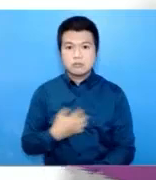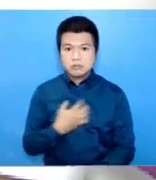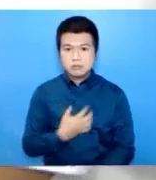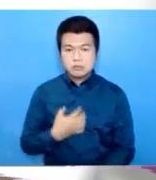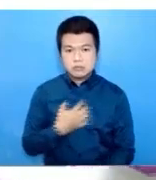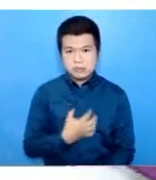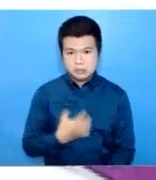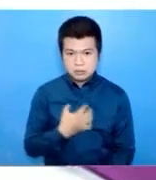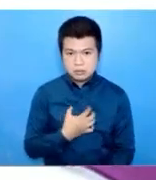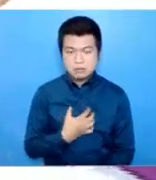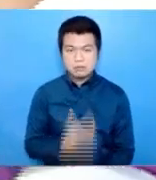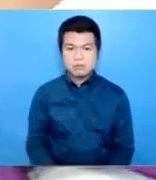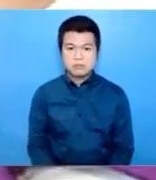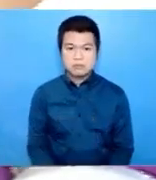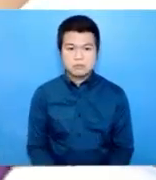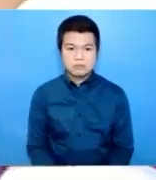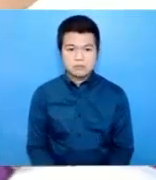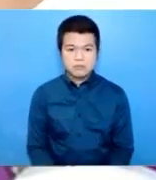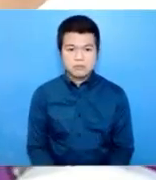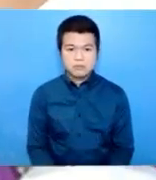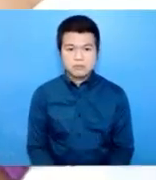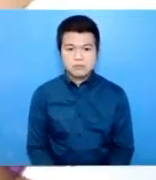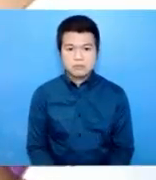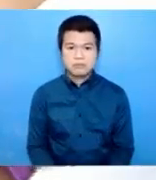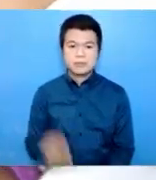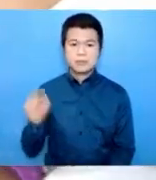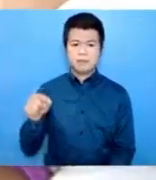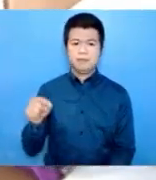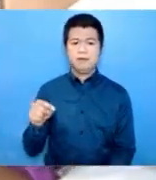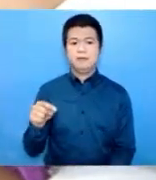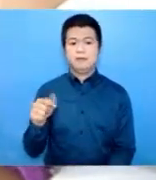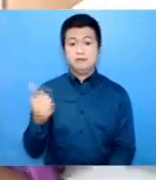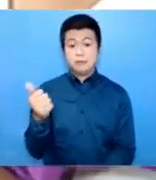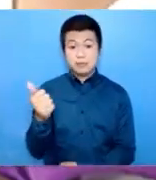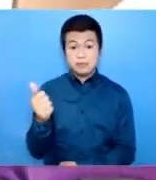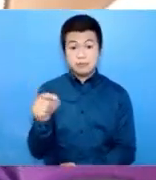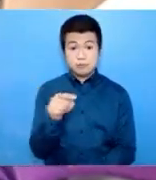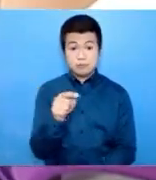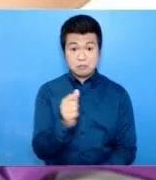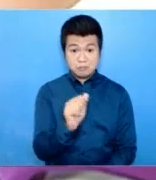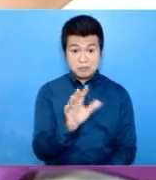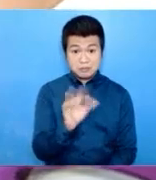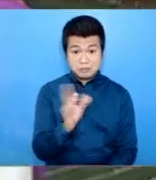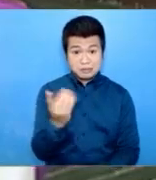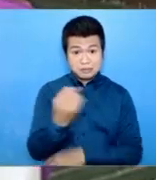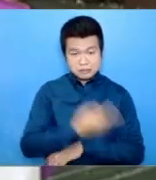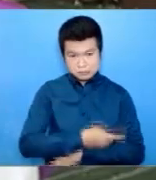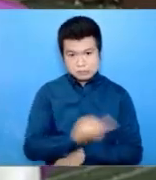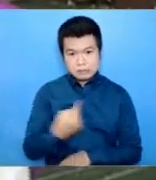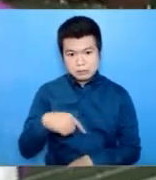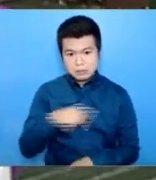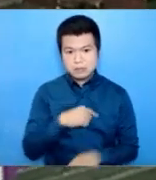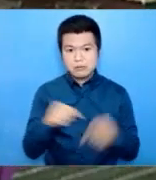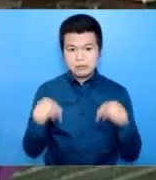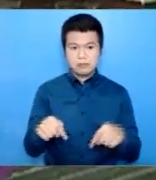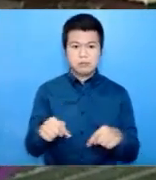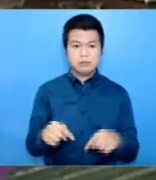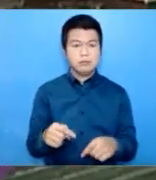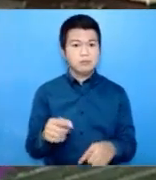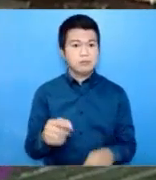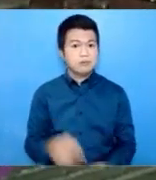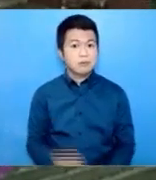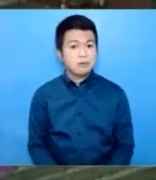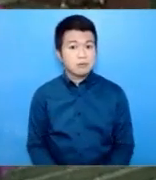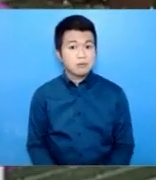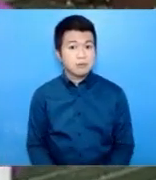lang? Araw lang po kaya kasi 10 days to 15 days lang po tayo. Nakatanggap po ako first, second at saka